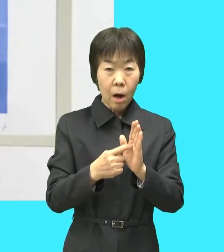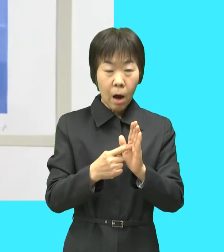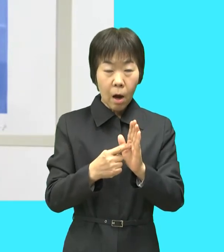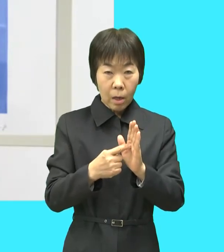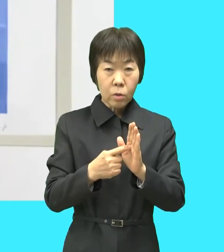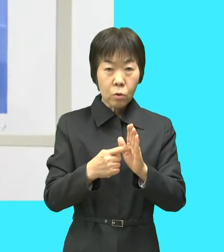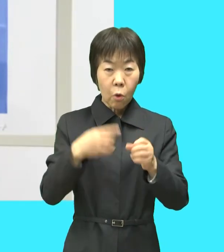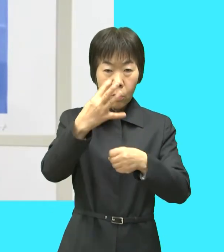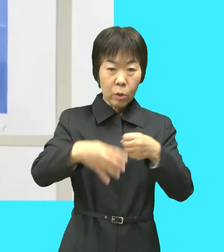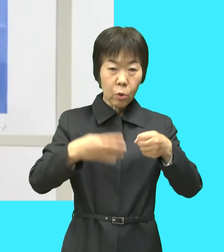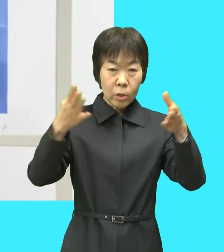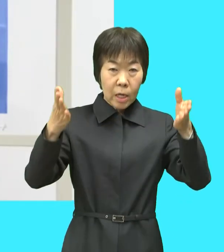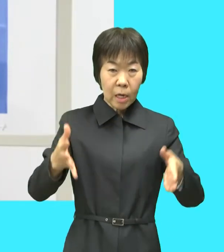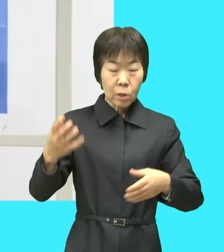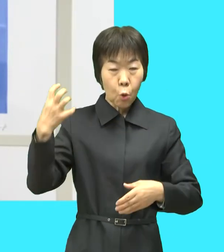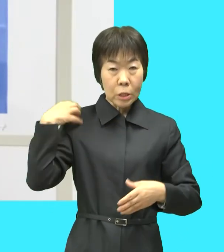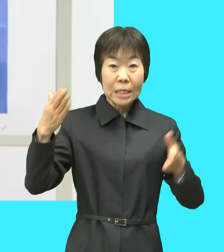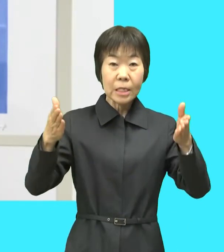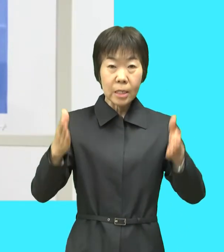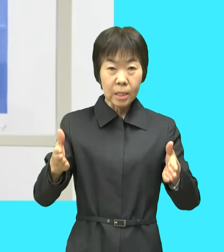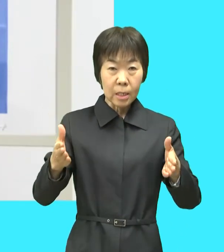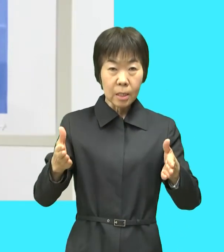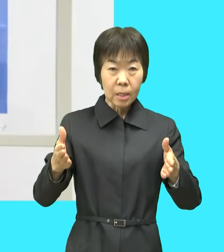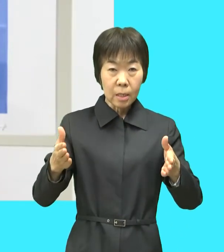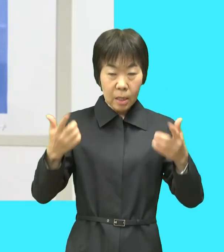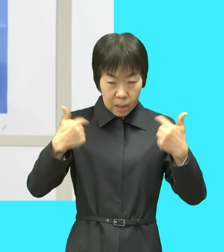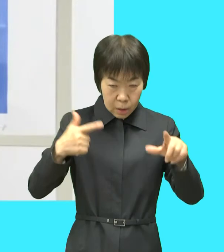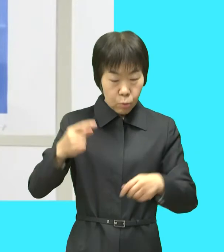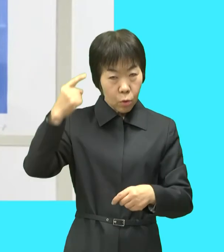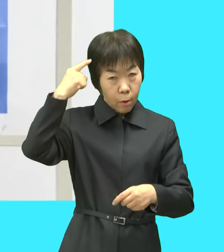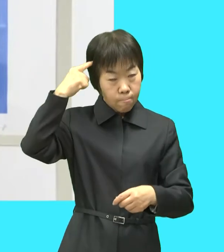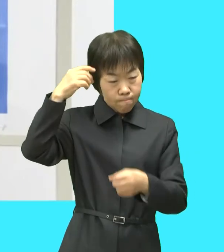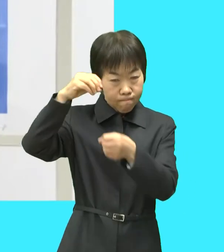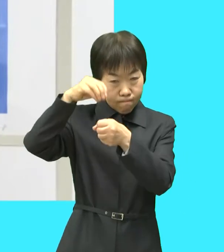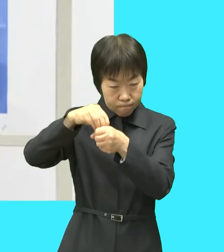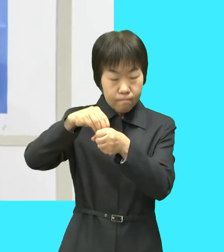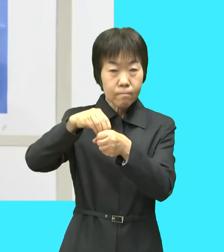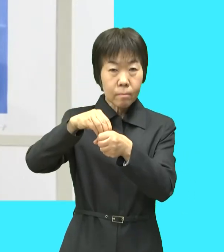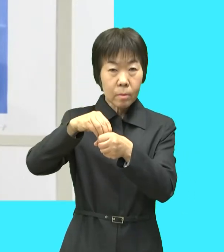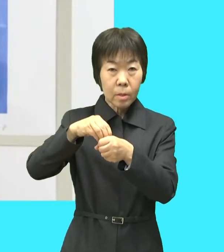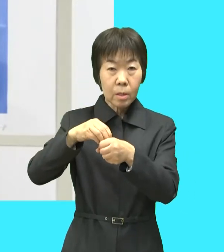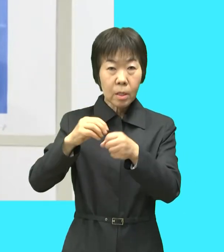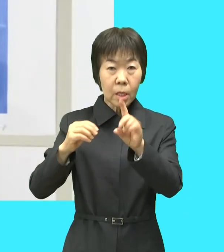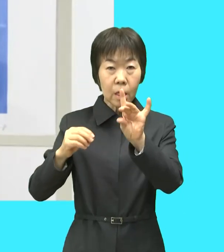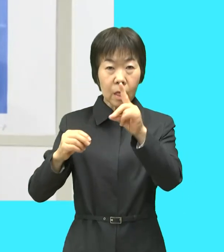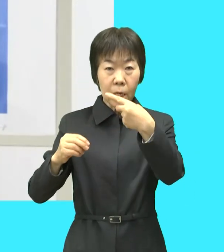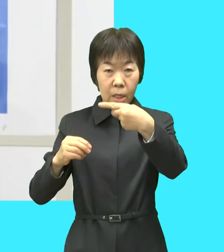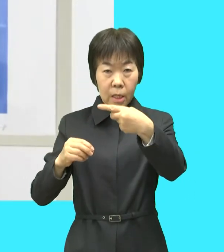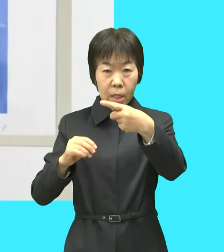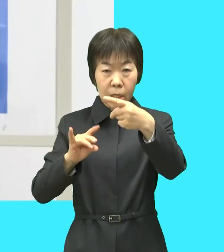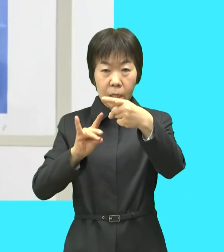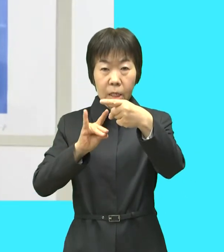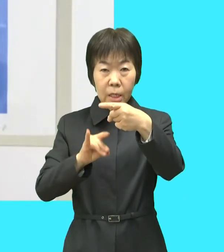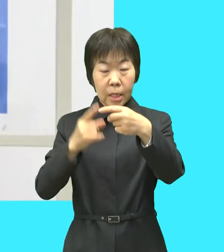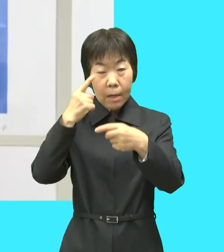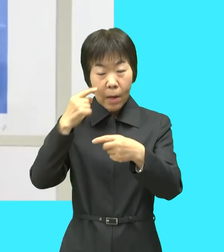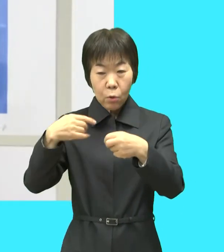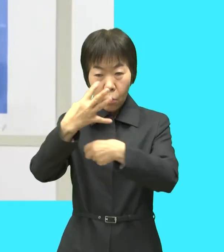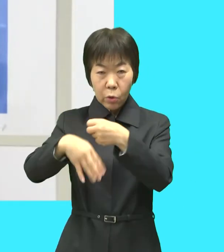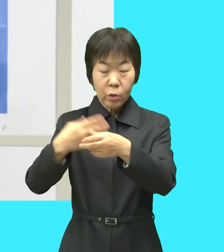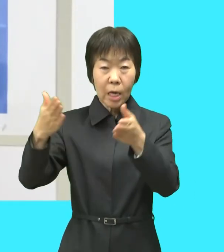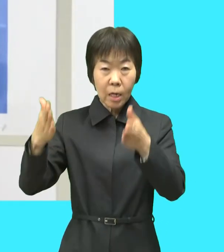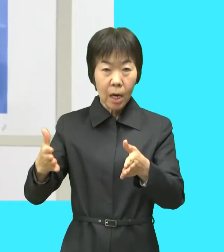期4年間あるんですが、自分の頭の中に入っております。そして1期目の4年間、で2期目は今ちょうど2